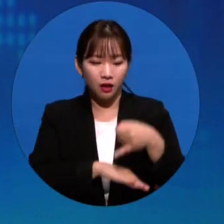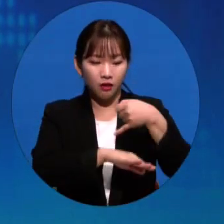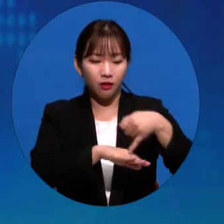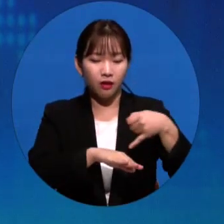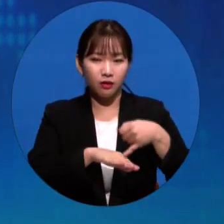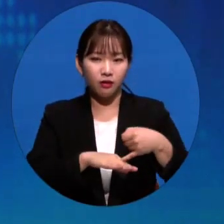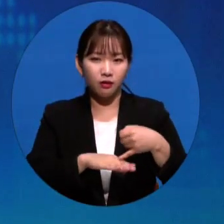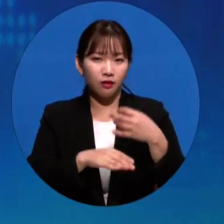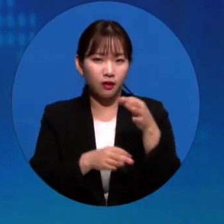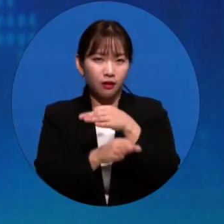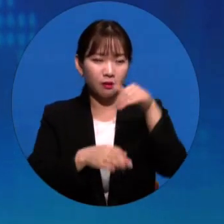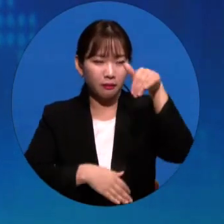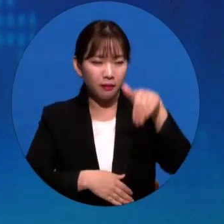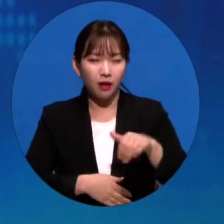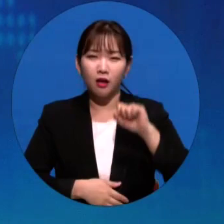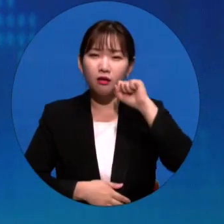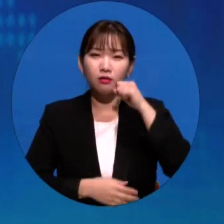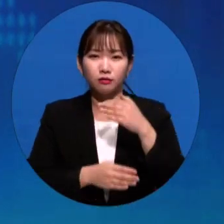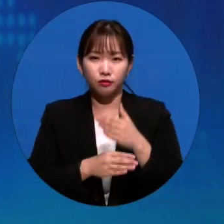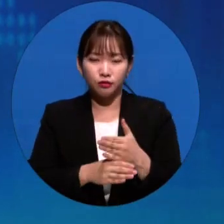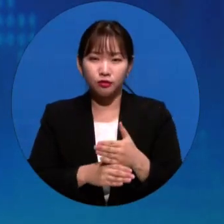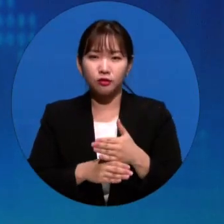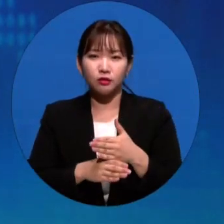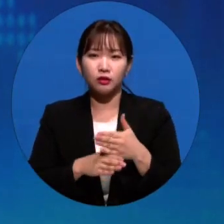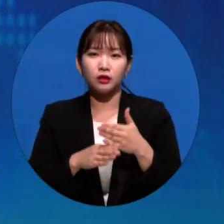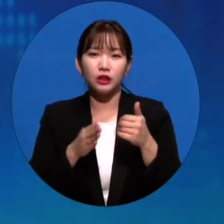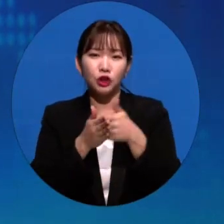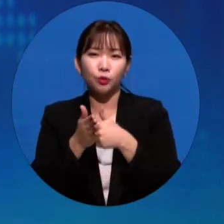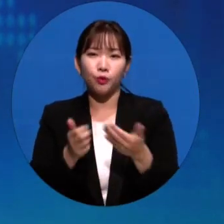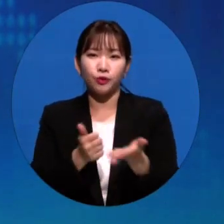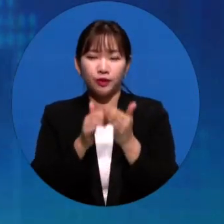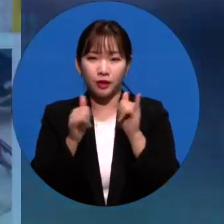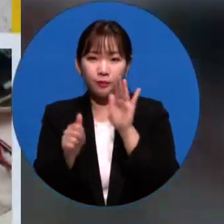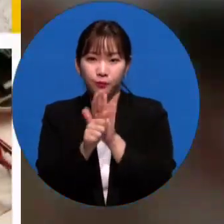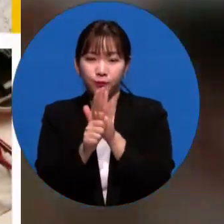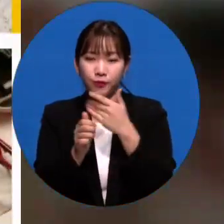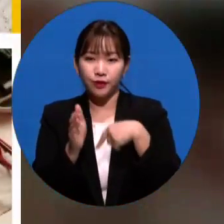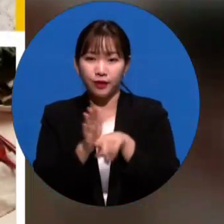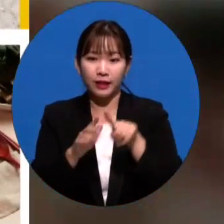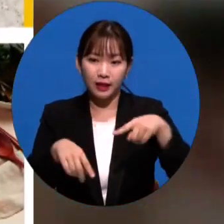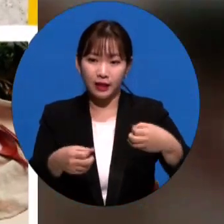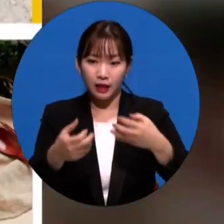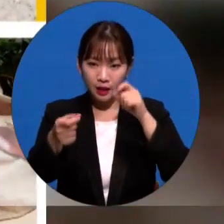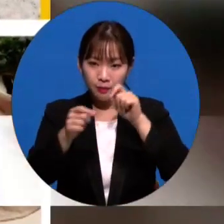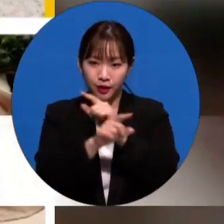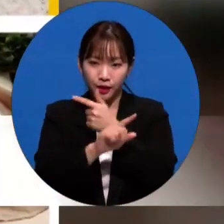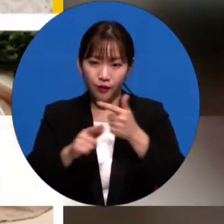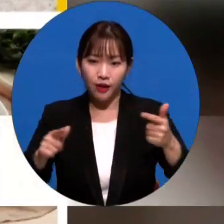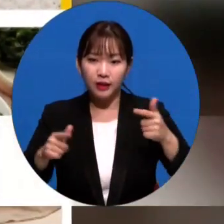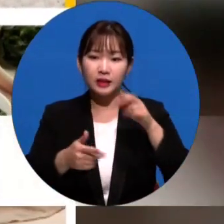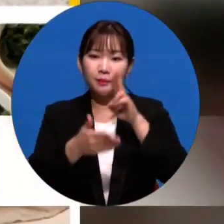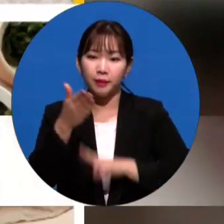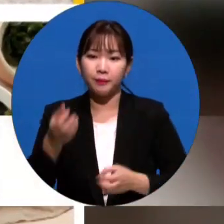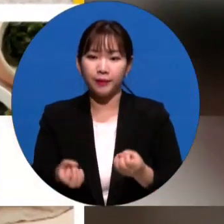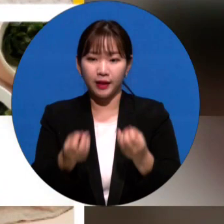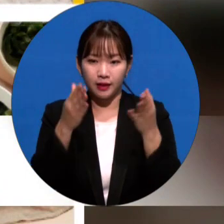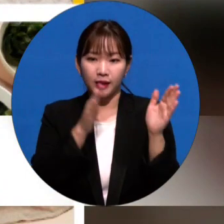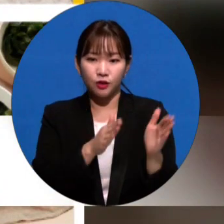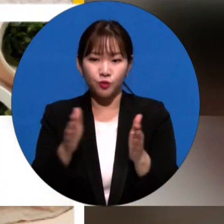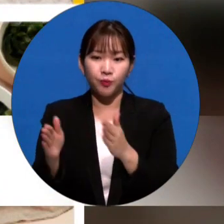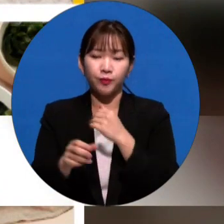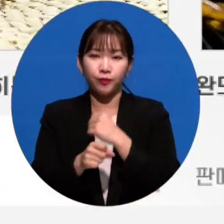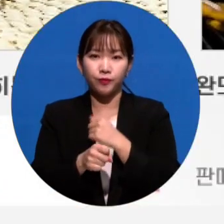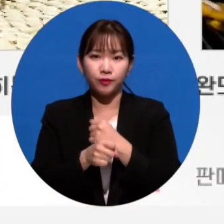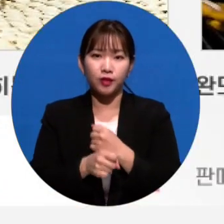완도군이 경기 침체로 어려움을 겪고 있는 전복 생산자를 돕기 위해 설을 앞두고 다양한 기획 판매 행사를